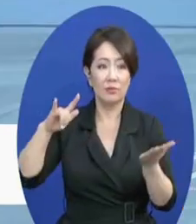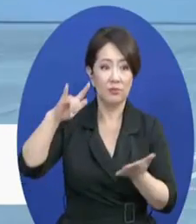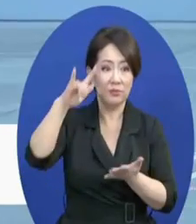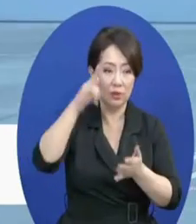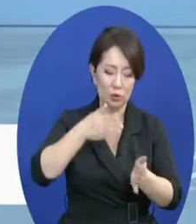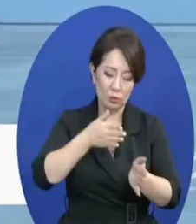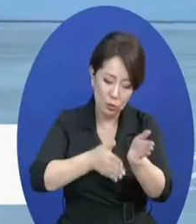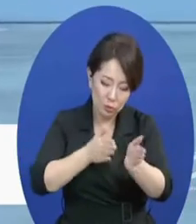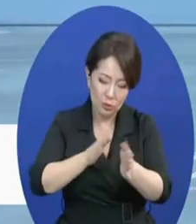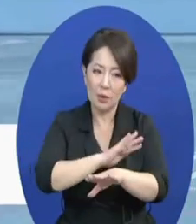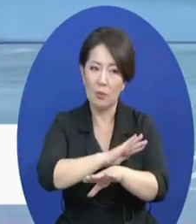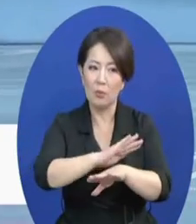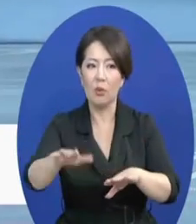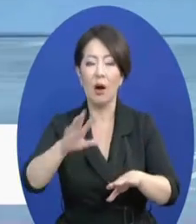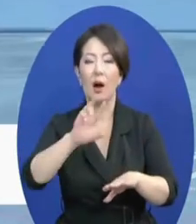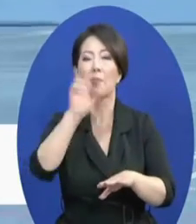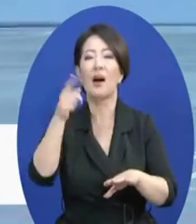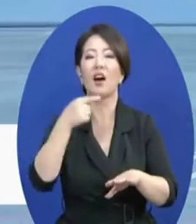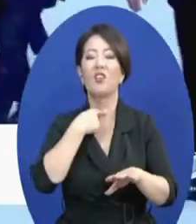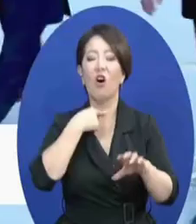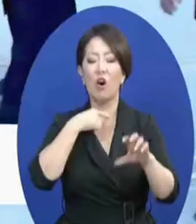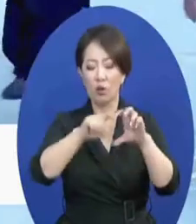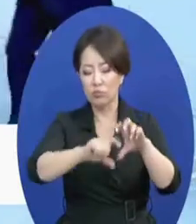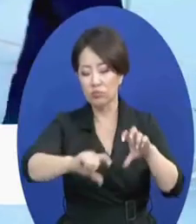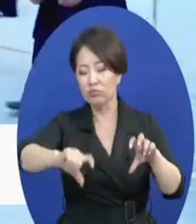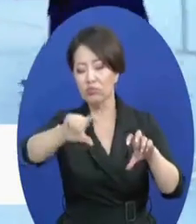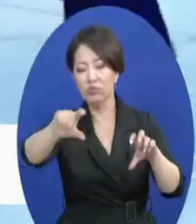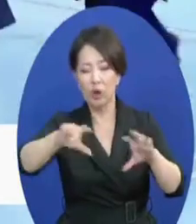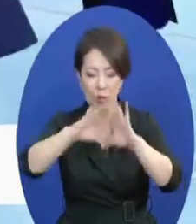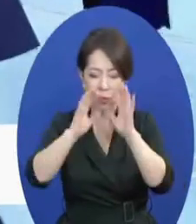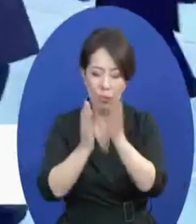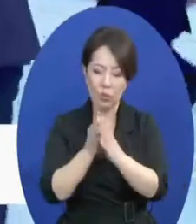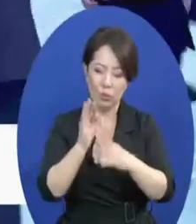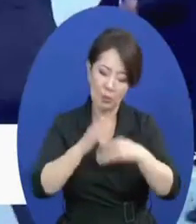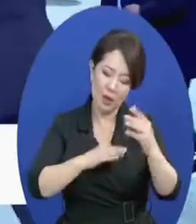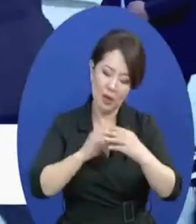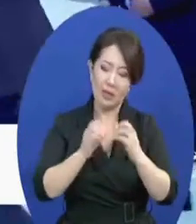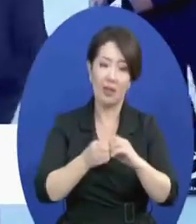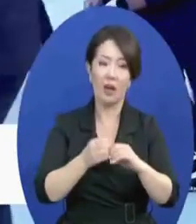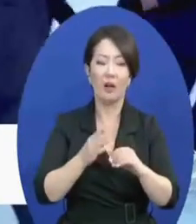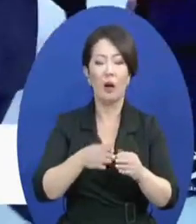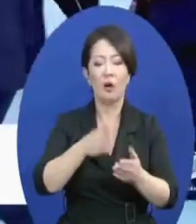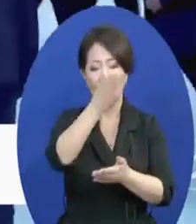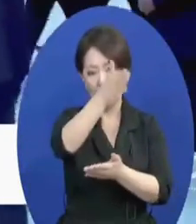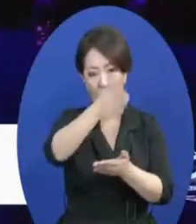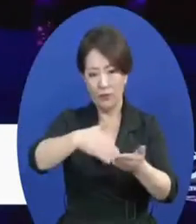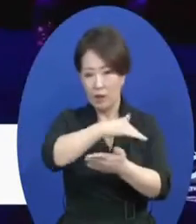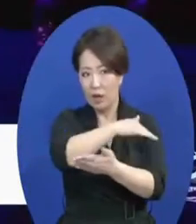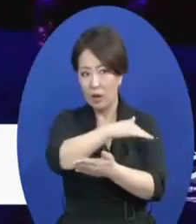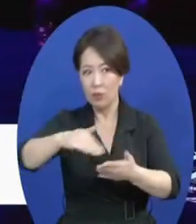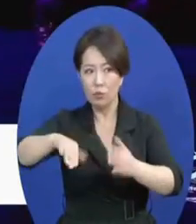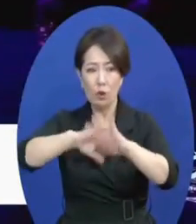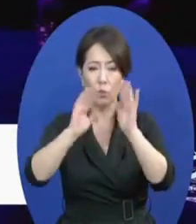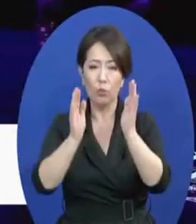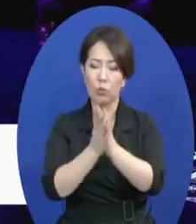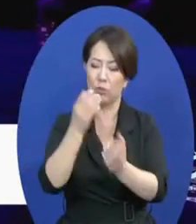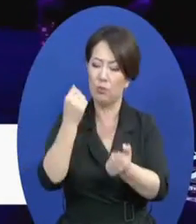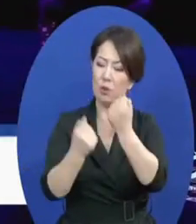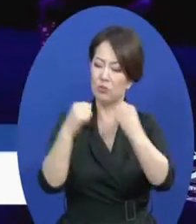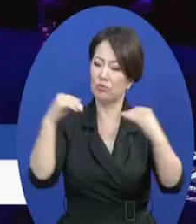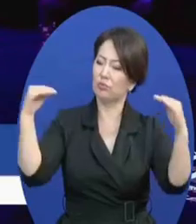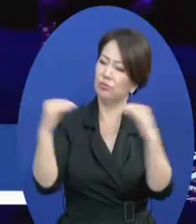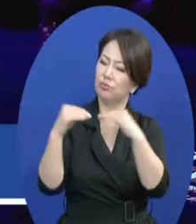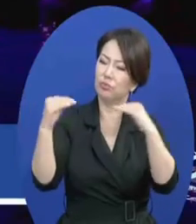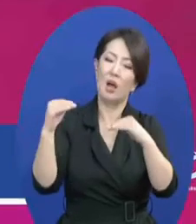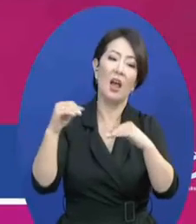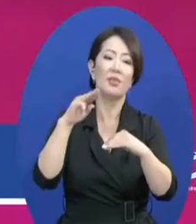Агаарин Тэвэр, Байаглийн хэн холдай зырг дэд бүдсэн үндсэн үндсэн сүлчээг байрж байг болон, хэптэй болон, босоудынглэхэй холбусын Тэвэр Ложистики